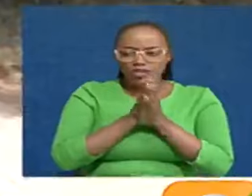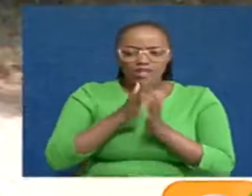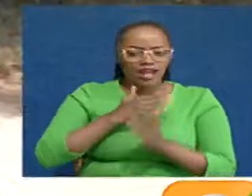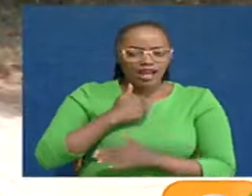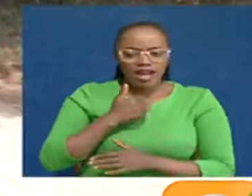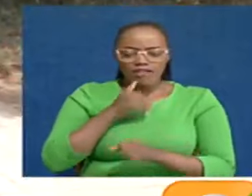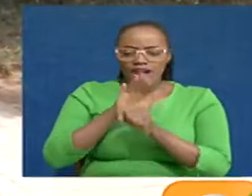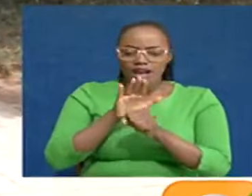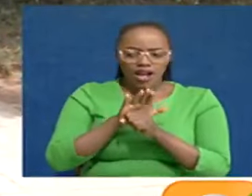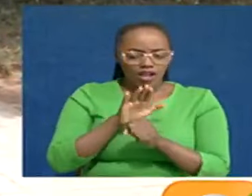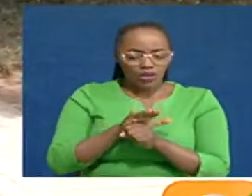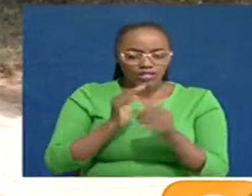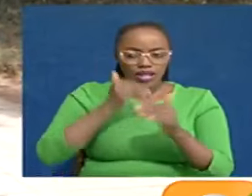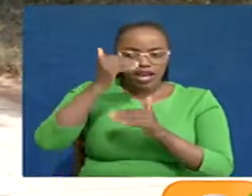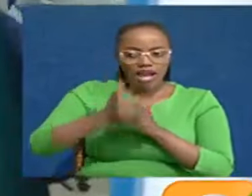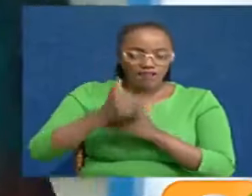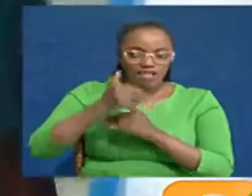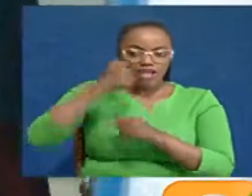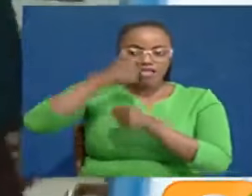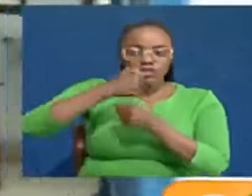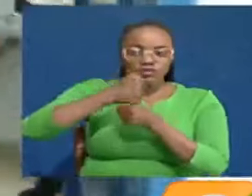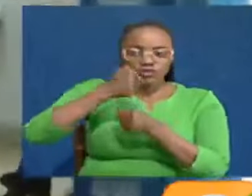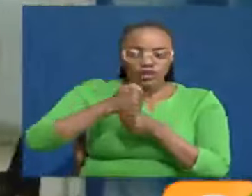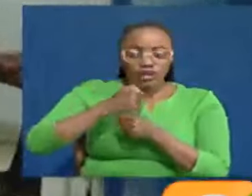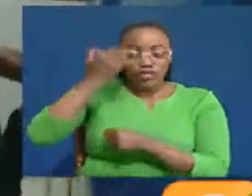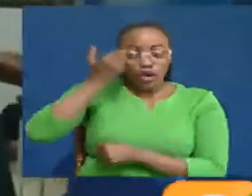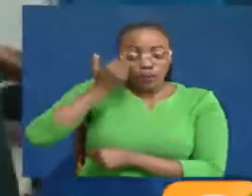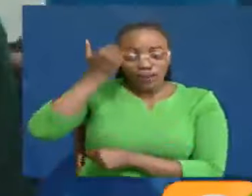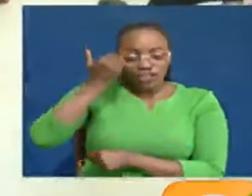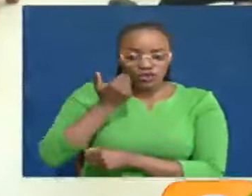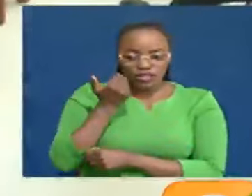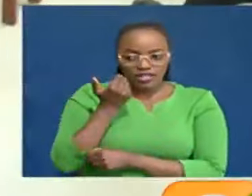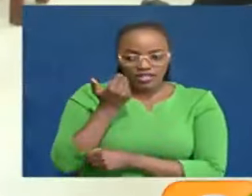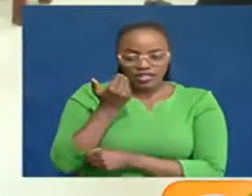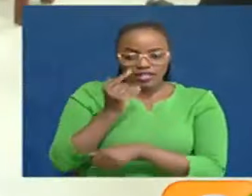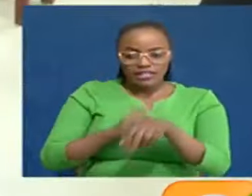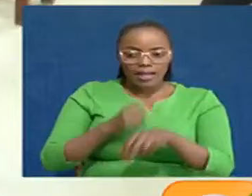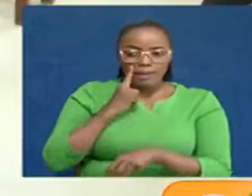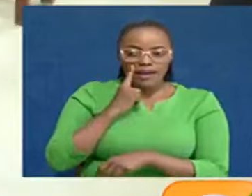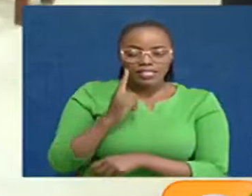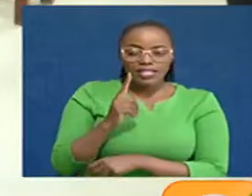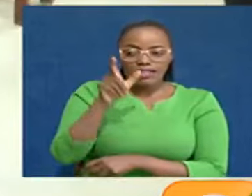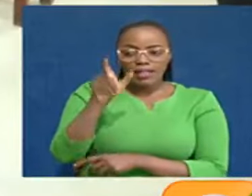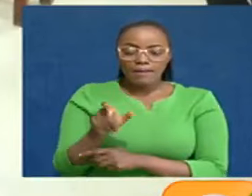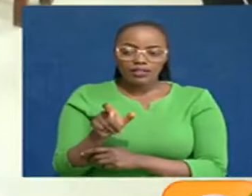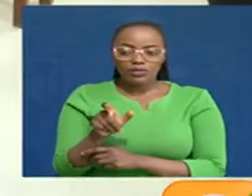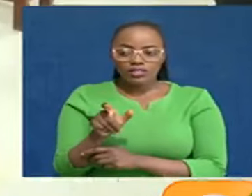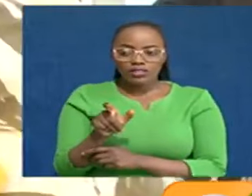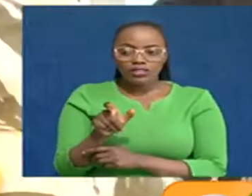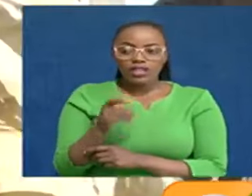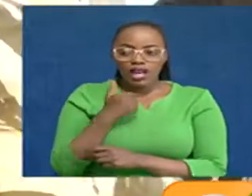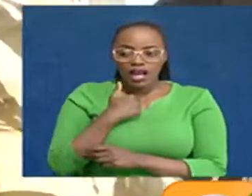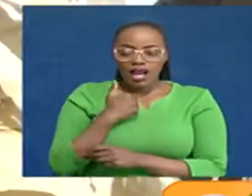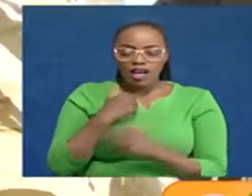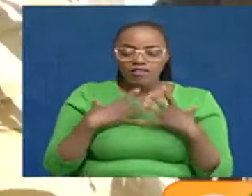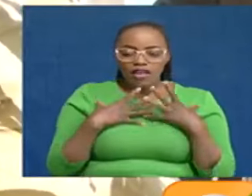yangu. Then after kufanya, baada ya kufanya operation, wakati naona mtu amepata kule